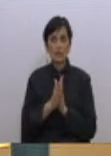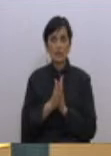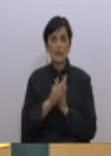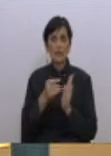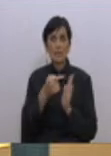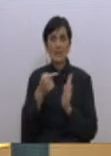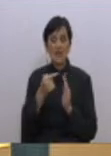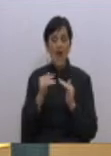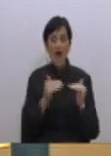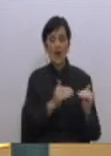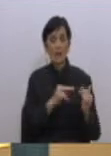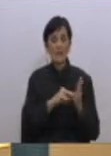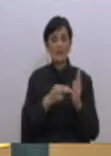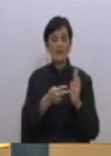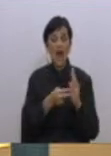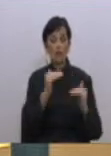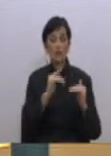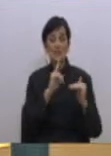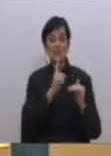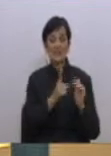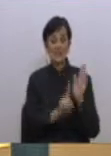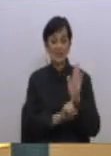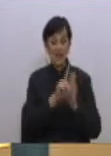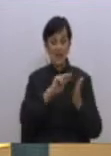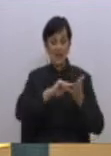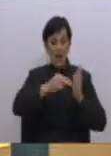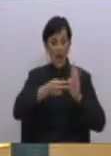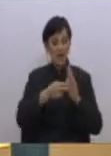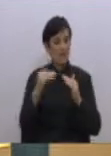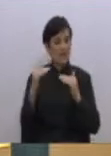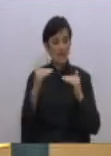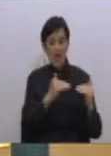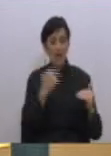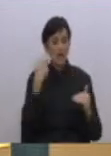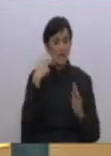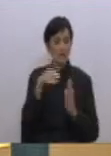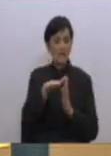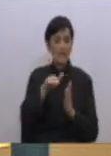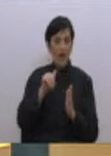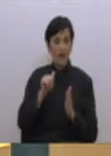ნაკლები ვალის დაგეგმილთან შედარებით, წლის დასწრებთან შედარებით ნაკლები ვალის აღებით.